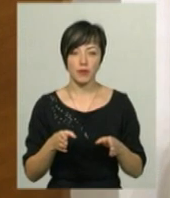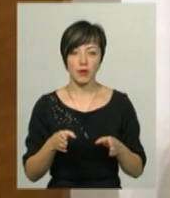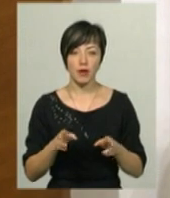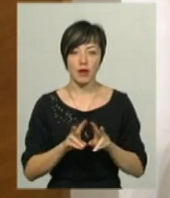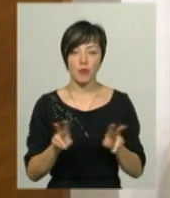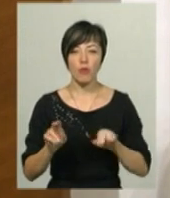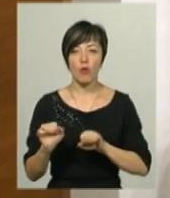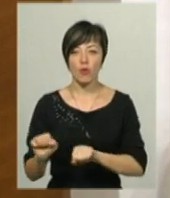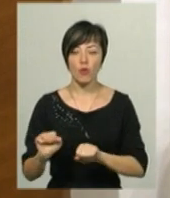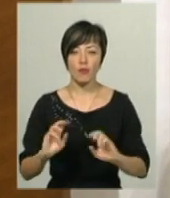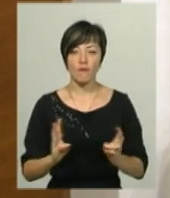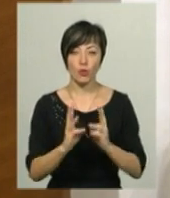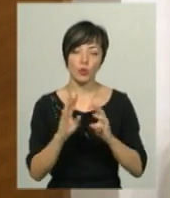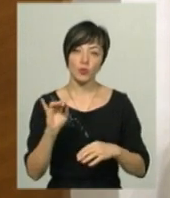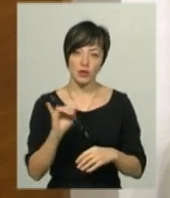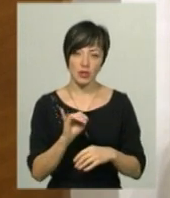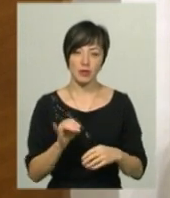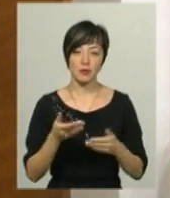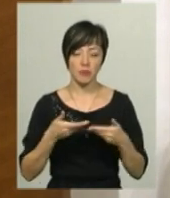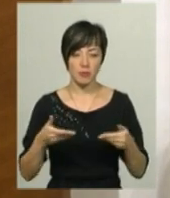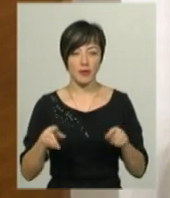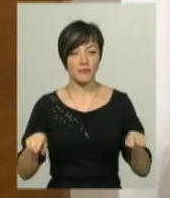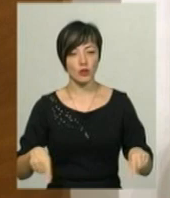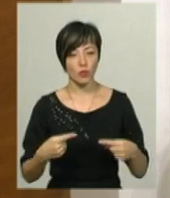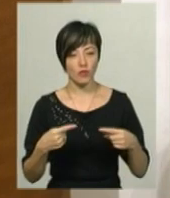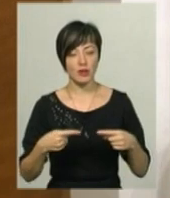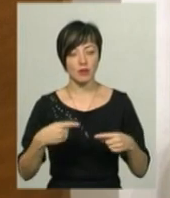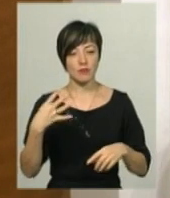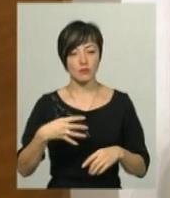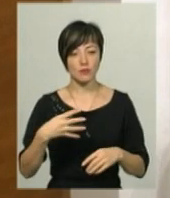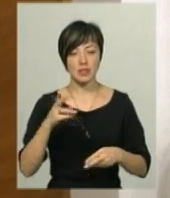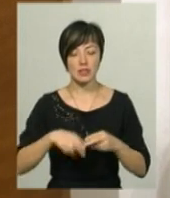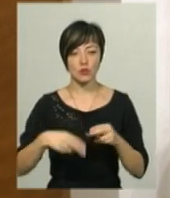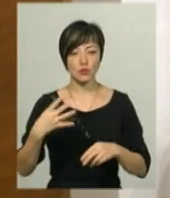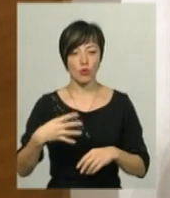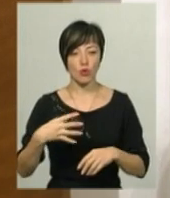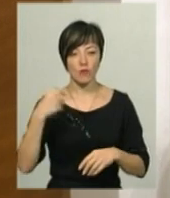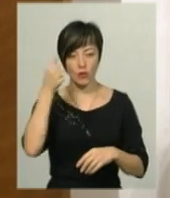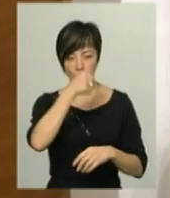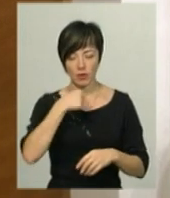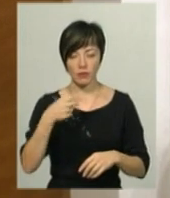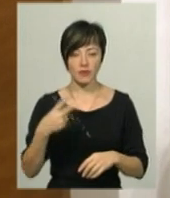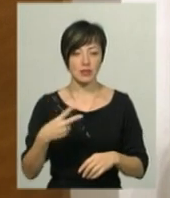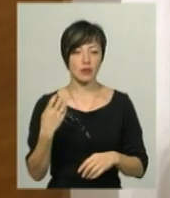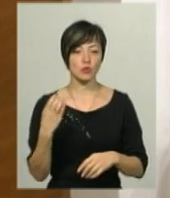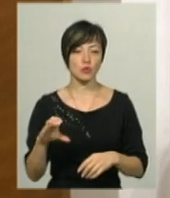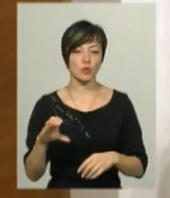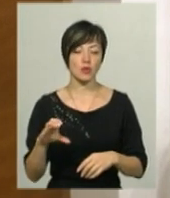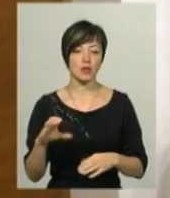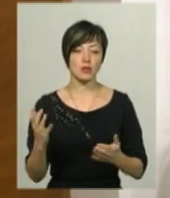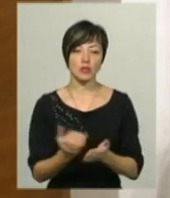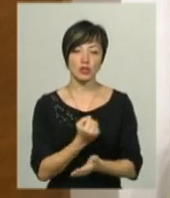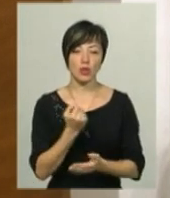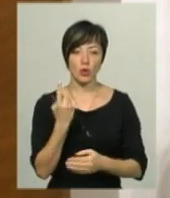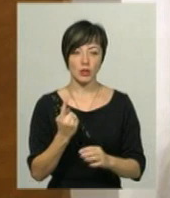охорона. Ну і ми відновили його в кінці 40-х років 20-го століття. Знайшли